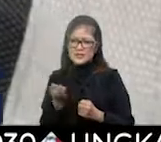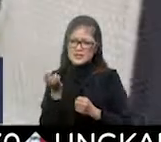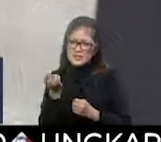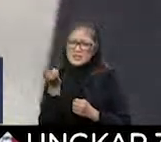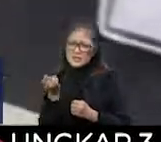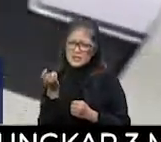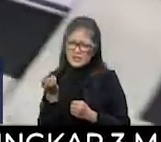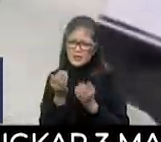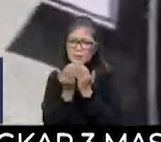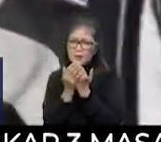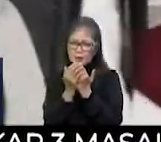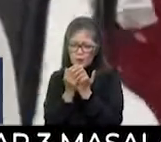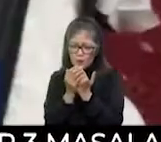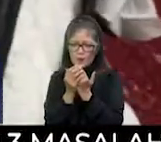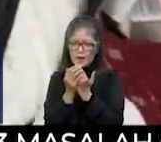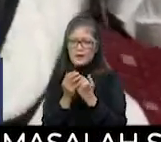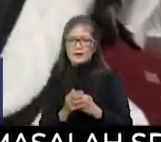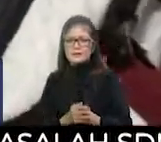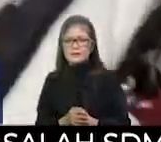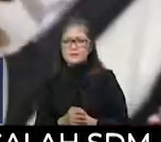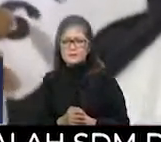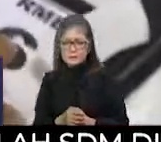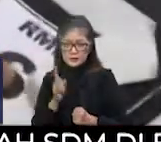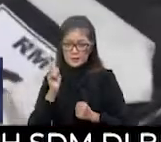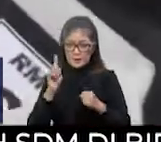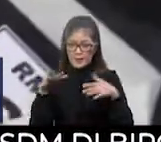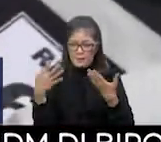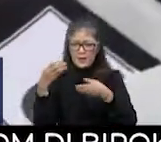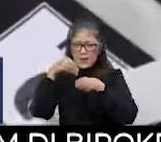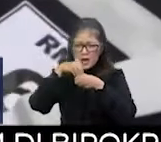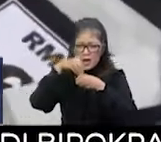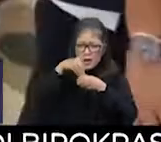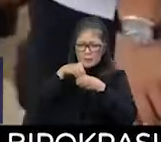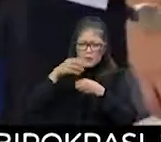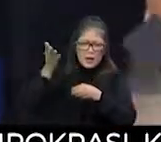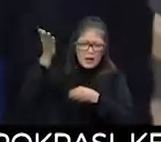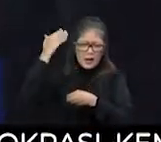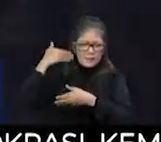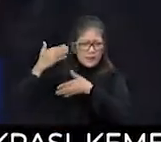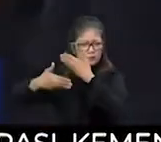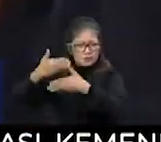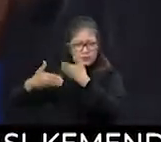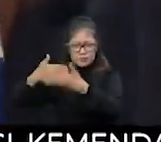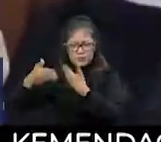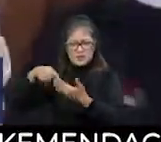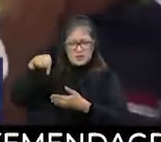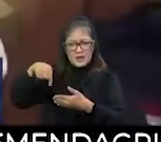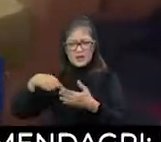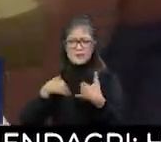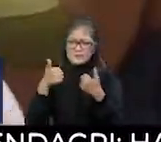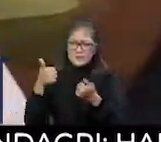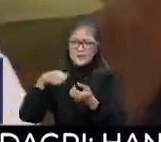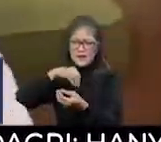syukur. Bagaimana tidak, berkat ketekunan menabung dan niat sucinya, Kang Eme bersama sang istri, Icih,